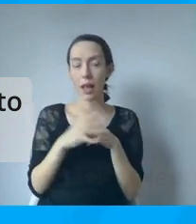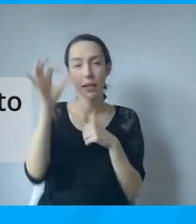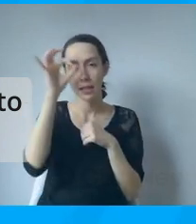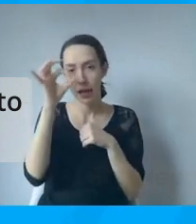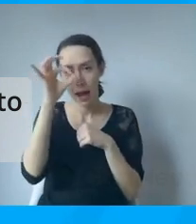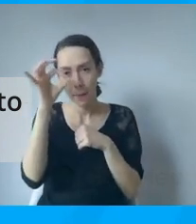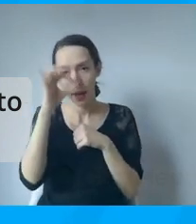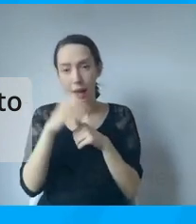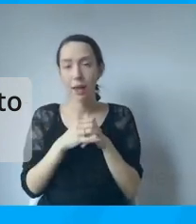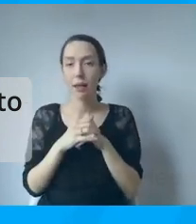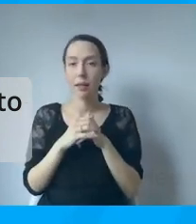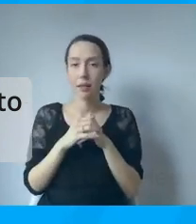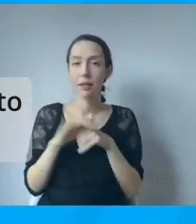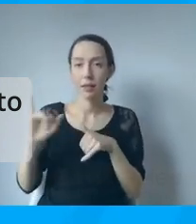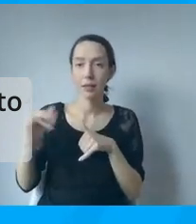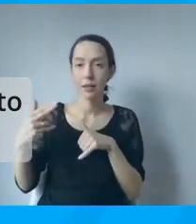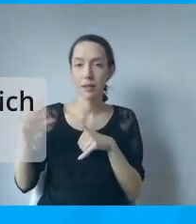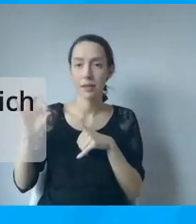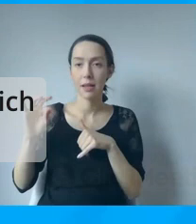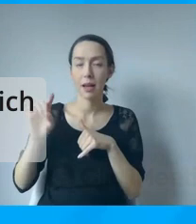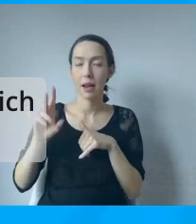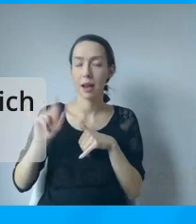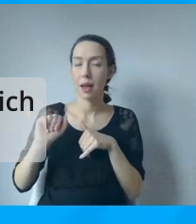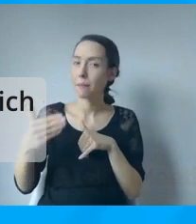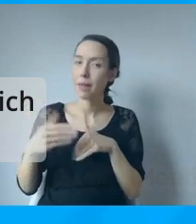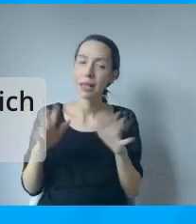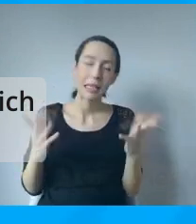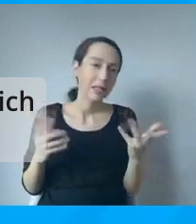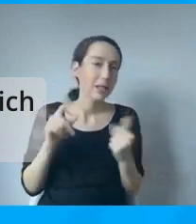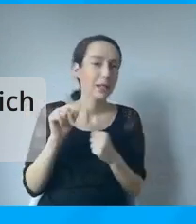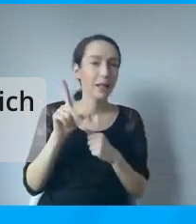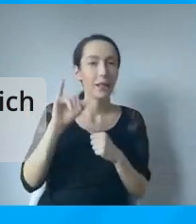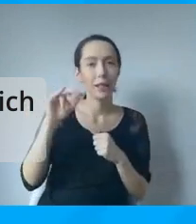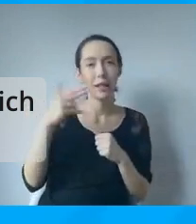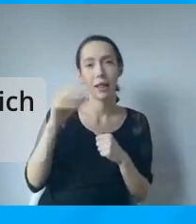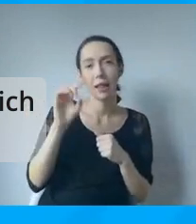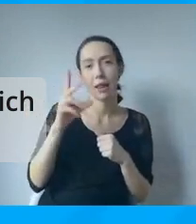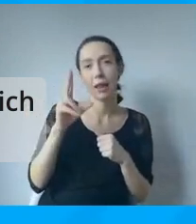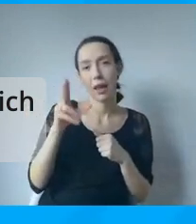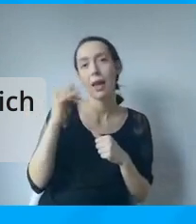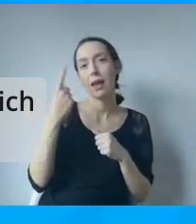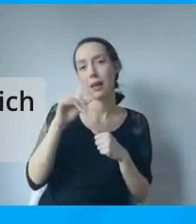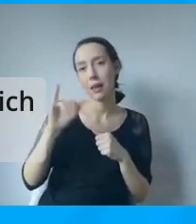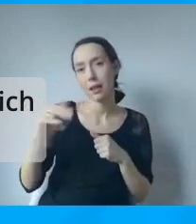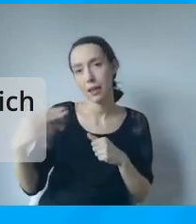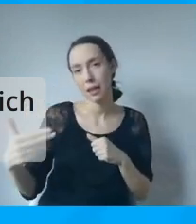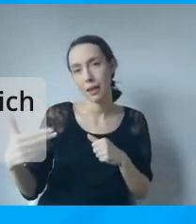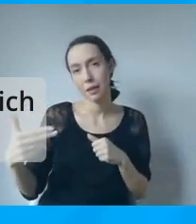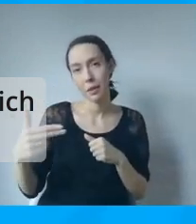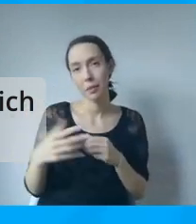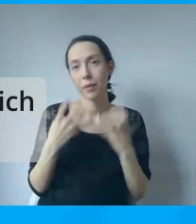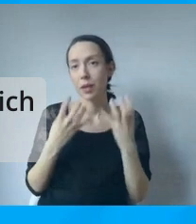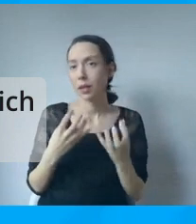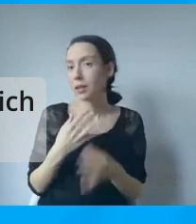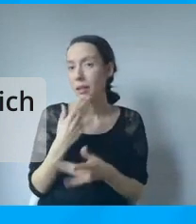Instagramie jak najbardziej to jest miejsce na to. Natomiast LinkedIn, no wiecie, jeżeli ktoś chce mówić o swoich poglądach